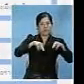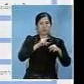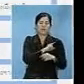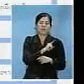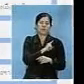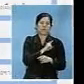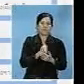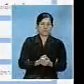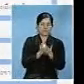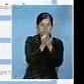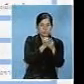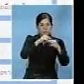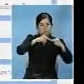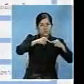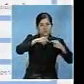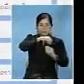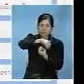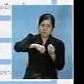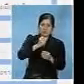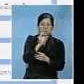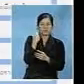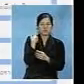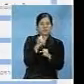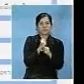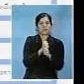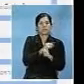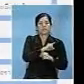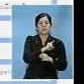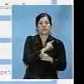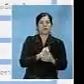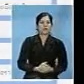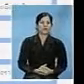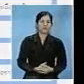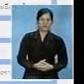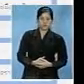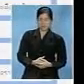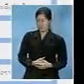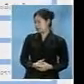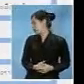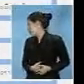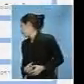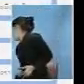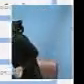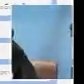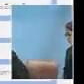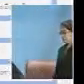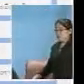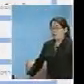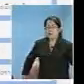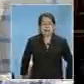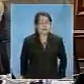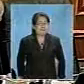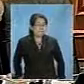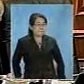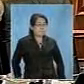วยเหลือภาคธุรกิจให้สามารถได้รับการดูแลถ้าหากมีผลกระทบถัดไปเป็นเรื่องของมาตรการการคลัง